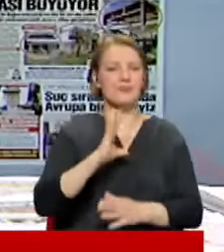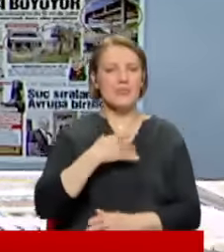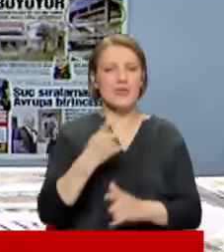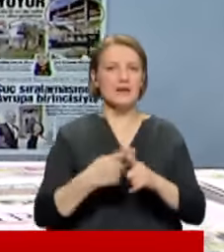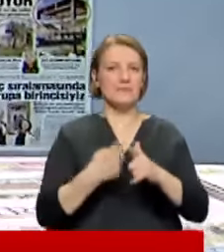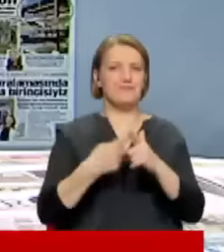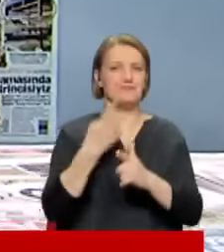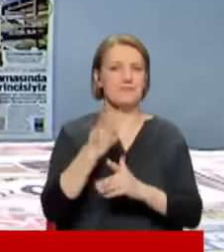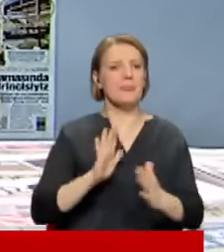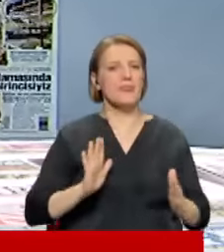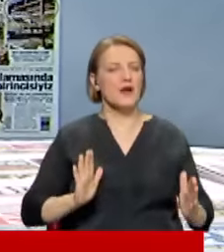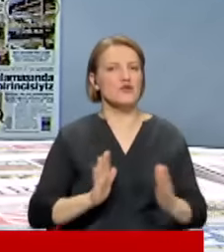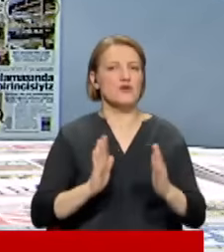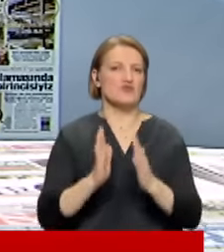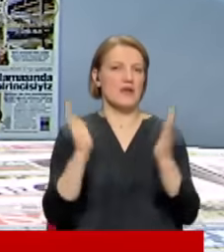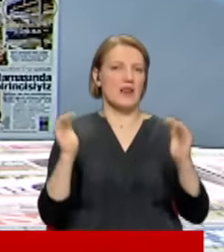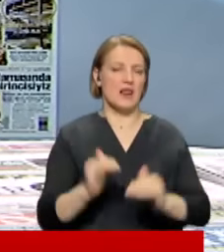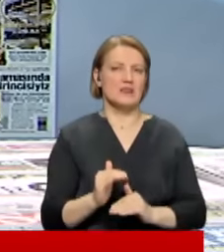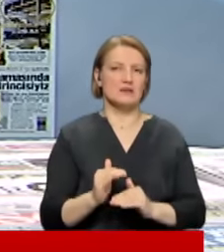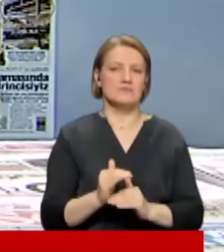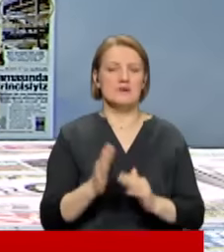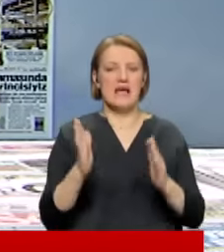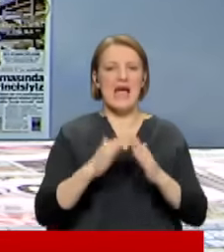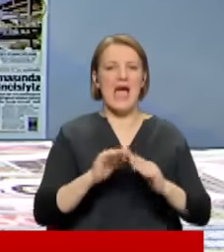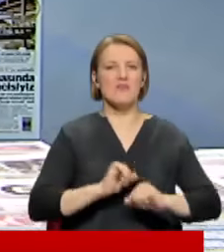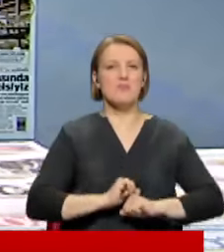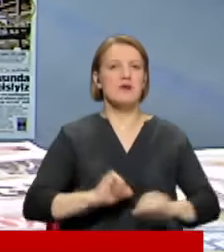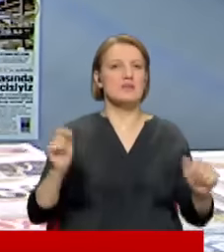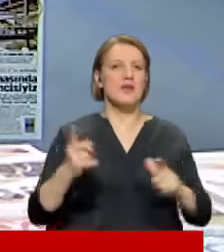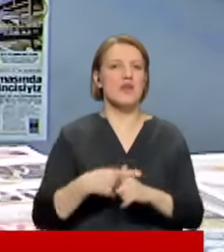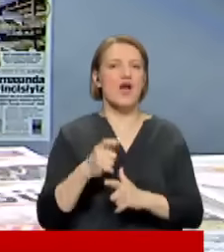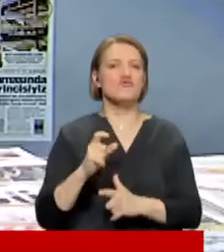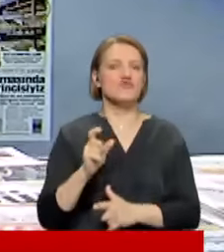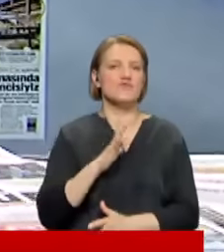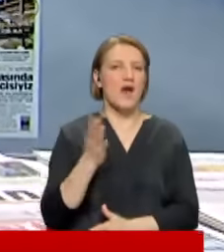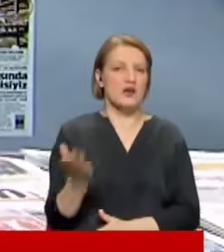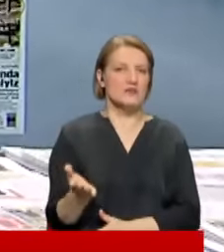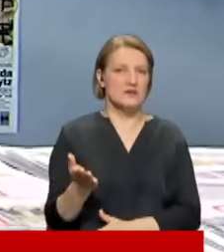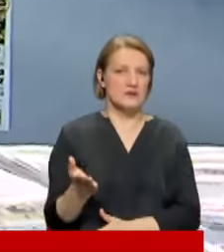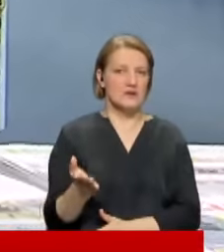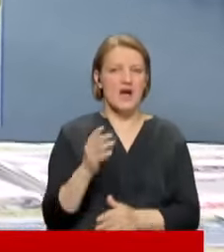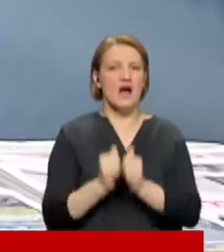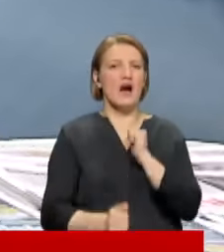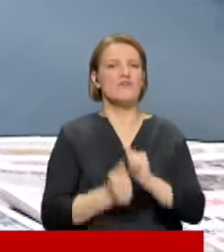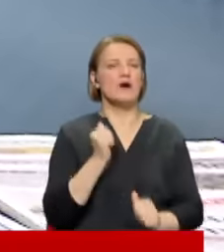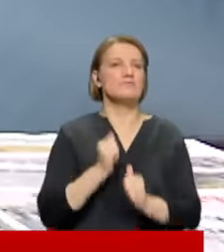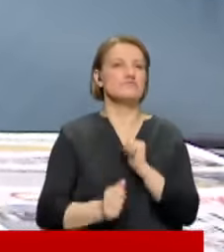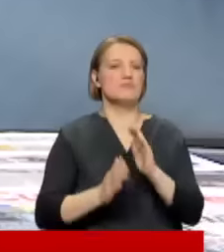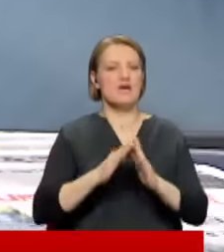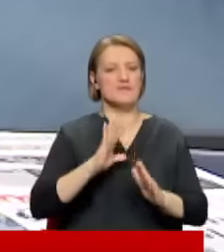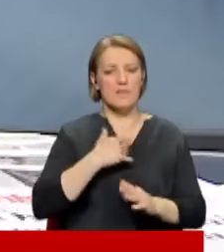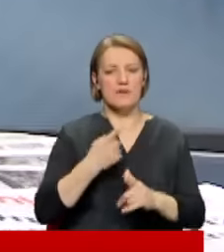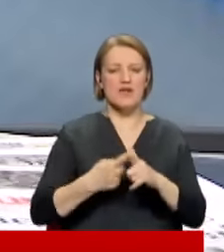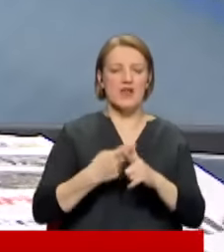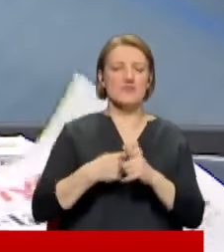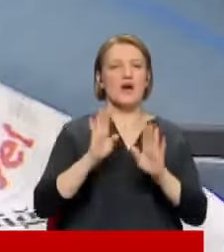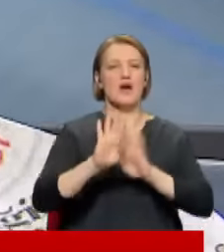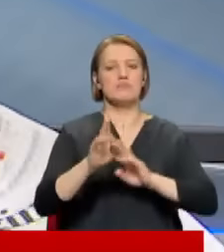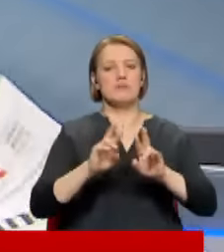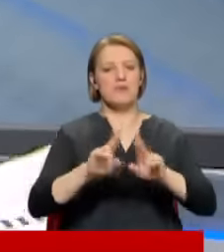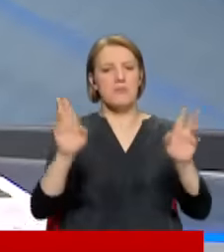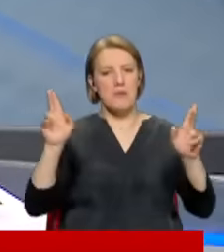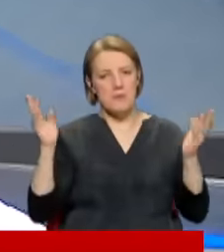kiracılar karşı karşıya geldi. Evini patlatan kiracı oldu memlekette. Kavgaya tutuşan, kapısını yıkan ev